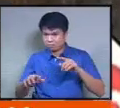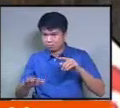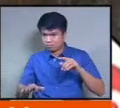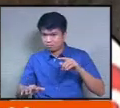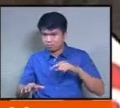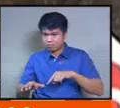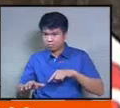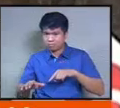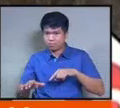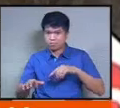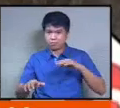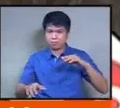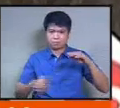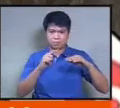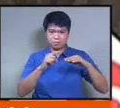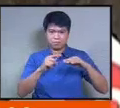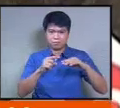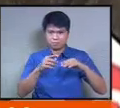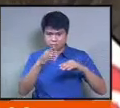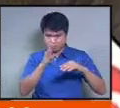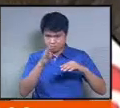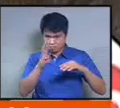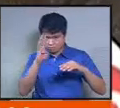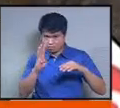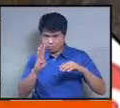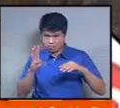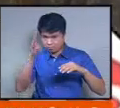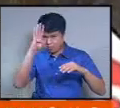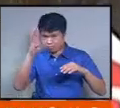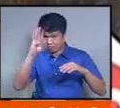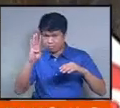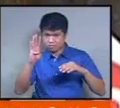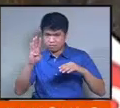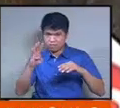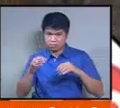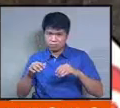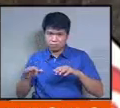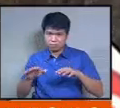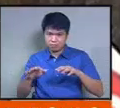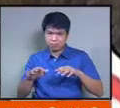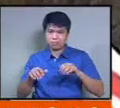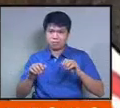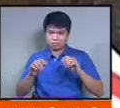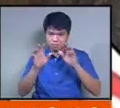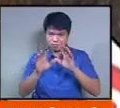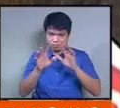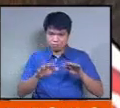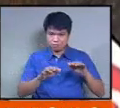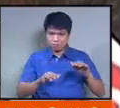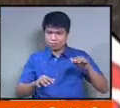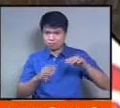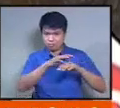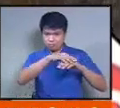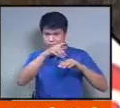na nakikita ng MGB na kunting aftershock or kaya kunting ulan lang, talagang magla-landslide. So to protect